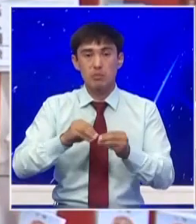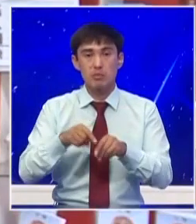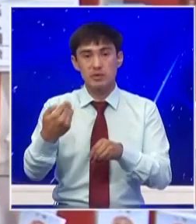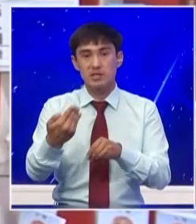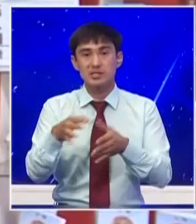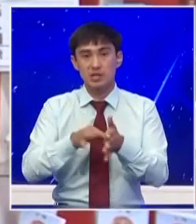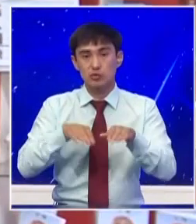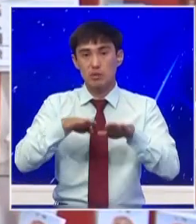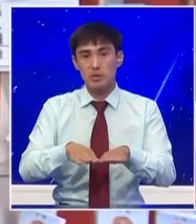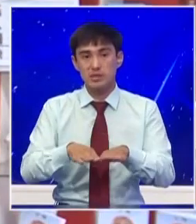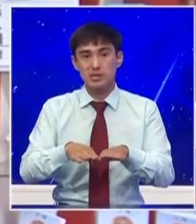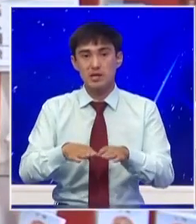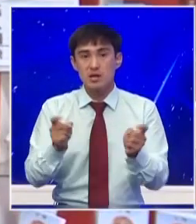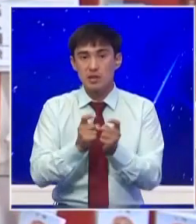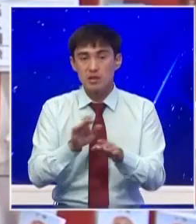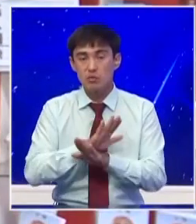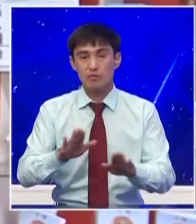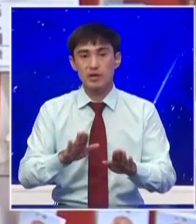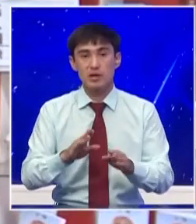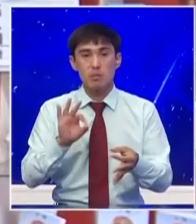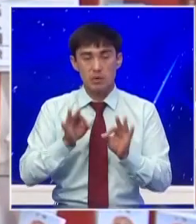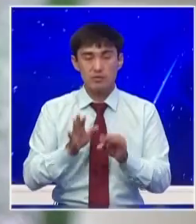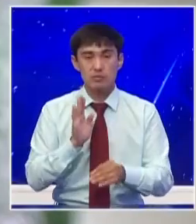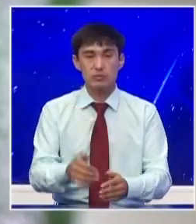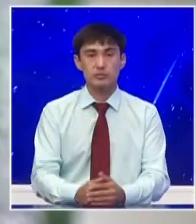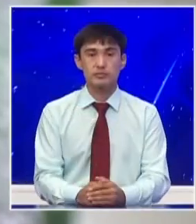же на месте, не раздувая конфликт, думаю, очень правильно.